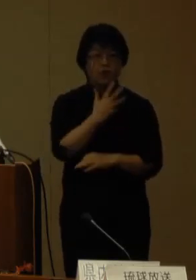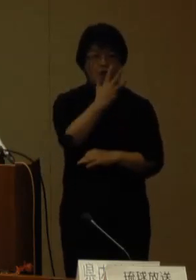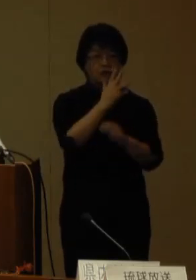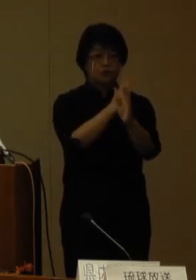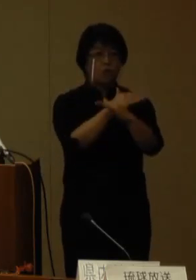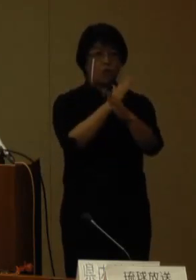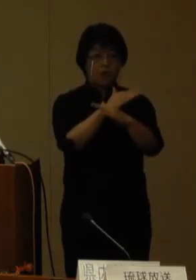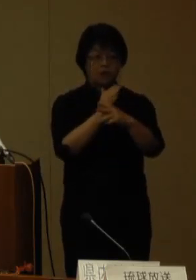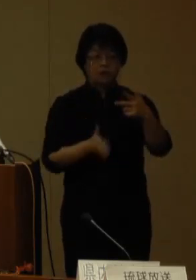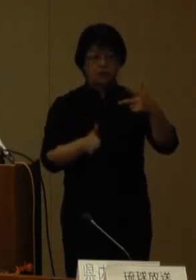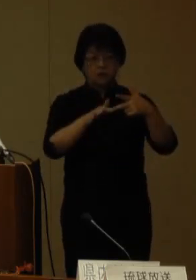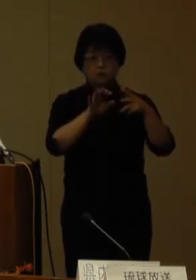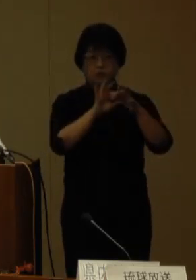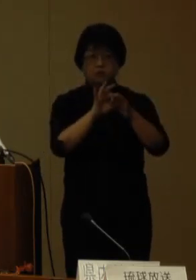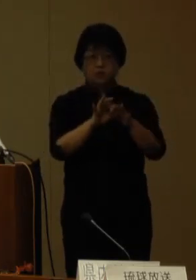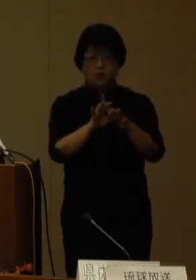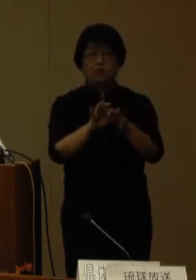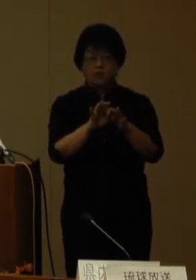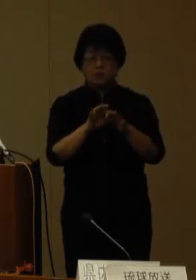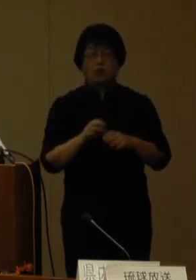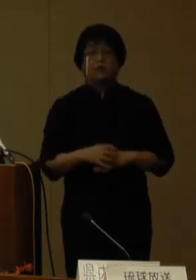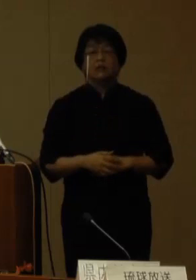ても、